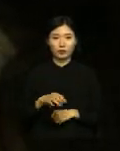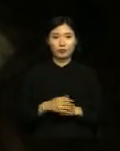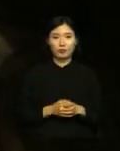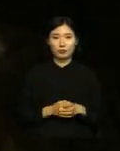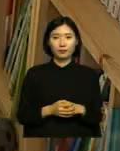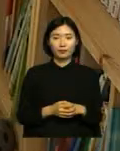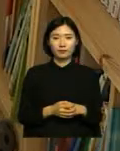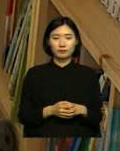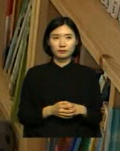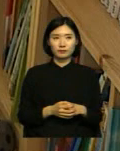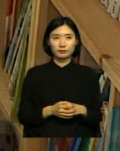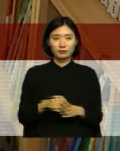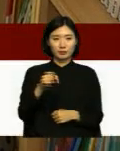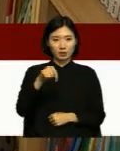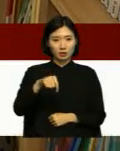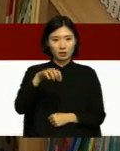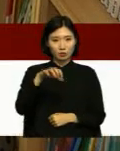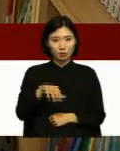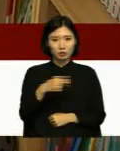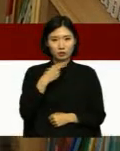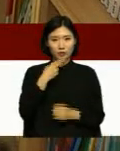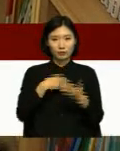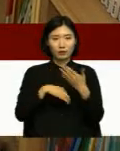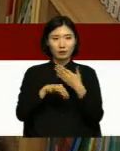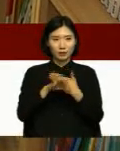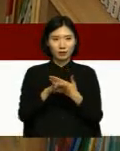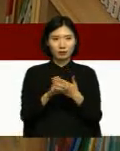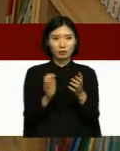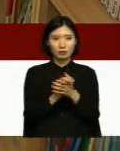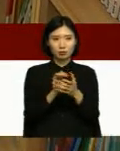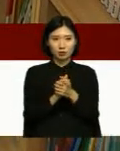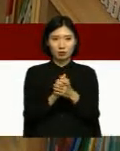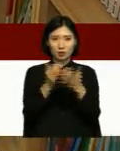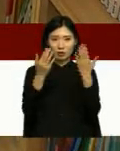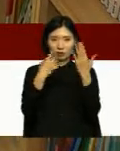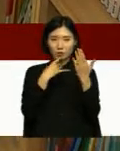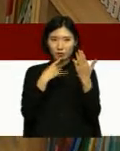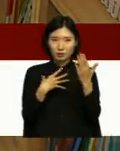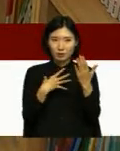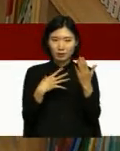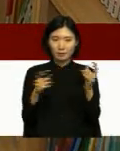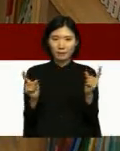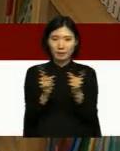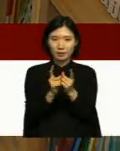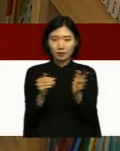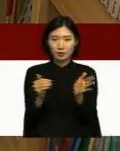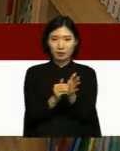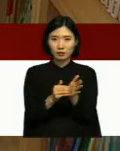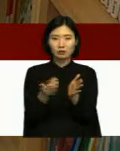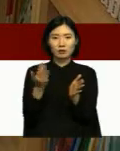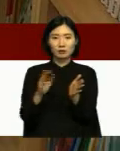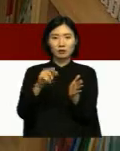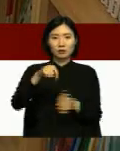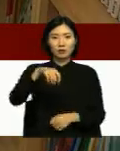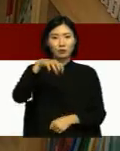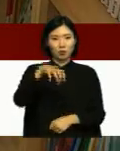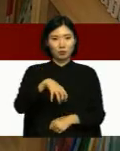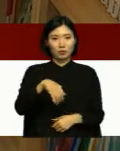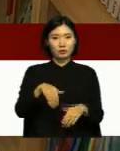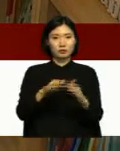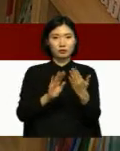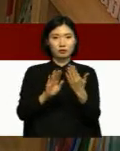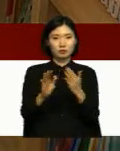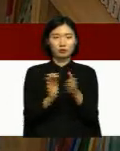합니다. 여기가 없을 때는 친구들하고 학교에서만 보고 많이 못 봤는데 여기가 생기고